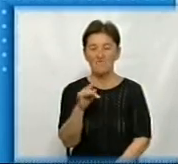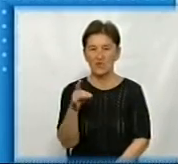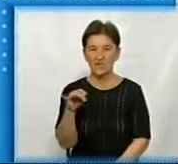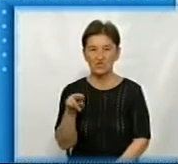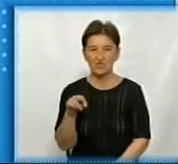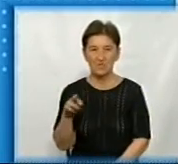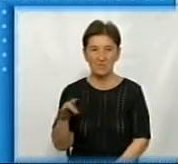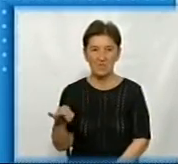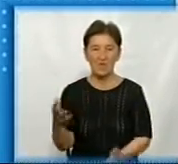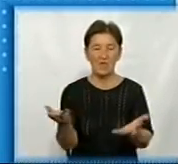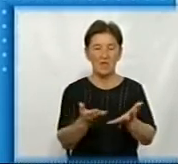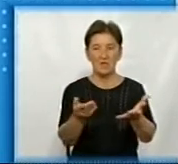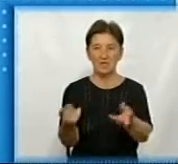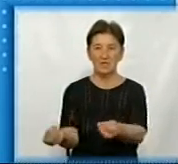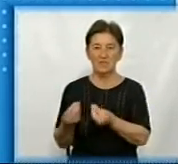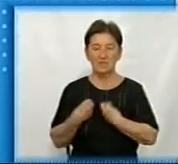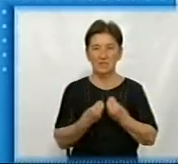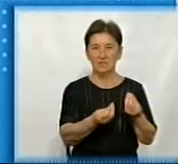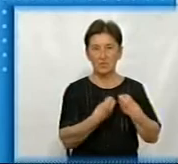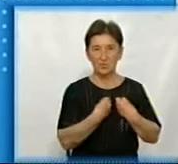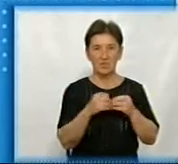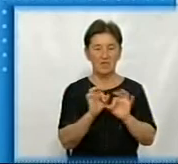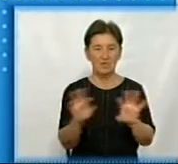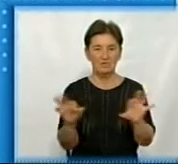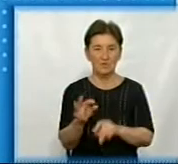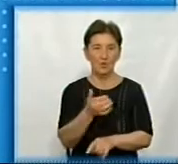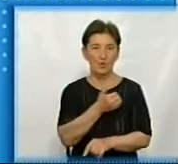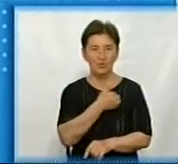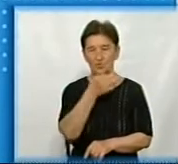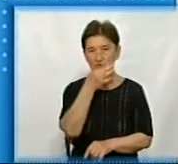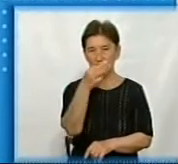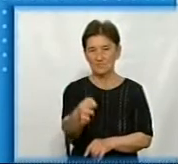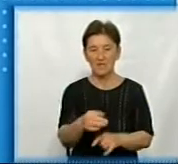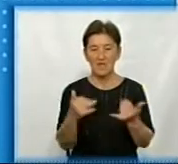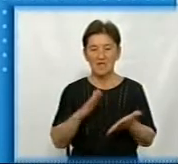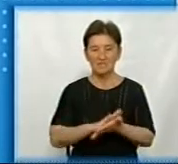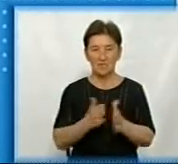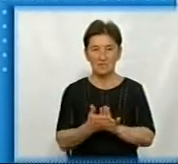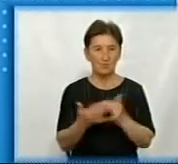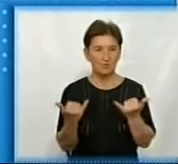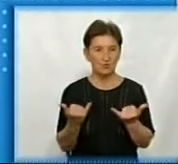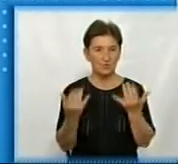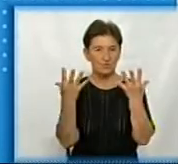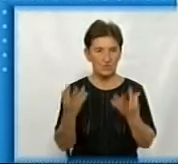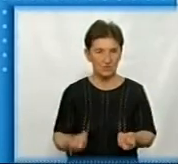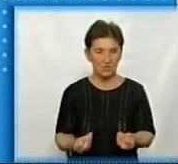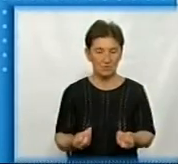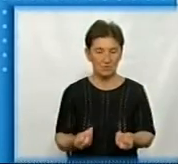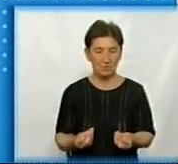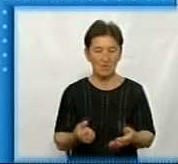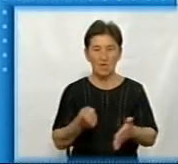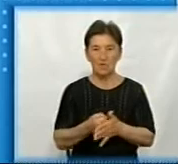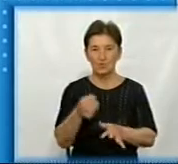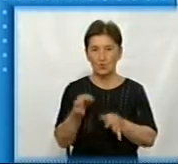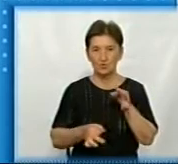Подільською радами, які надають нам інформацію. Хочу сказати, що станом на сьогоднішній день у нас до суду